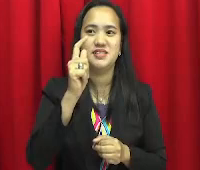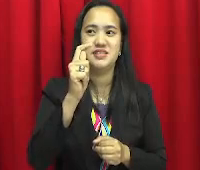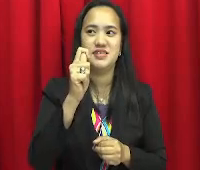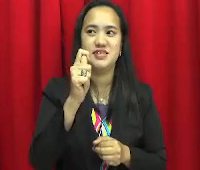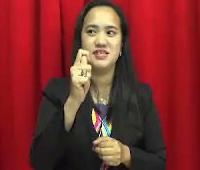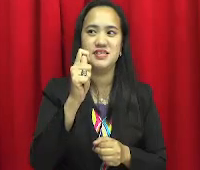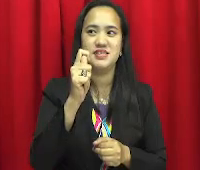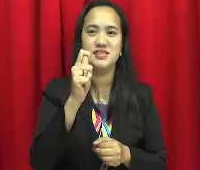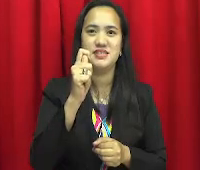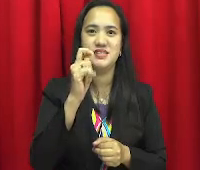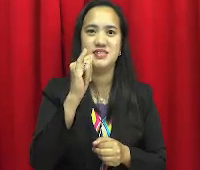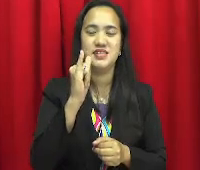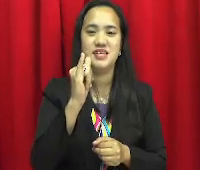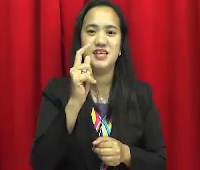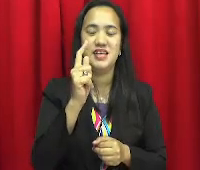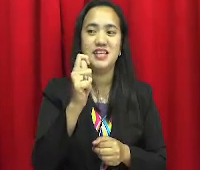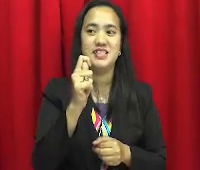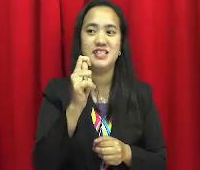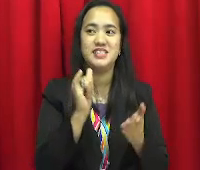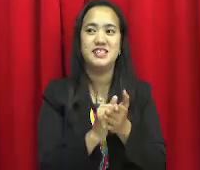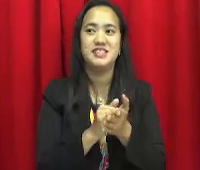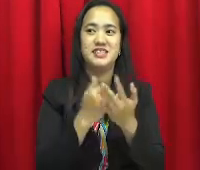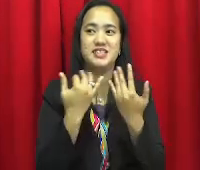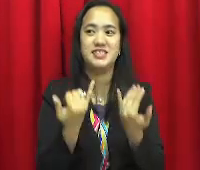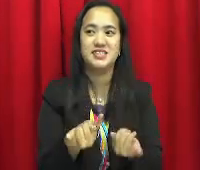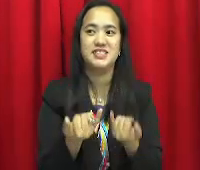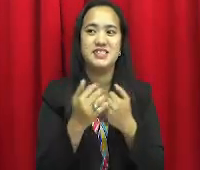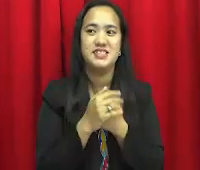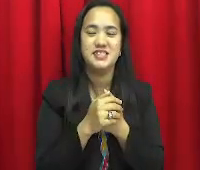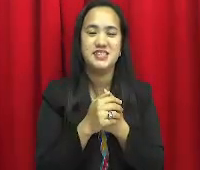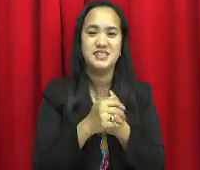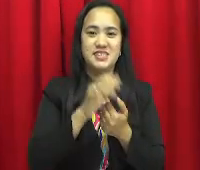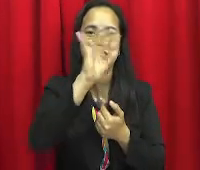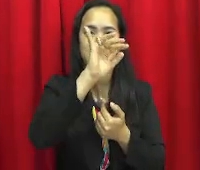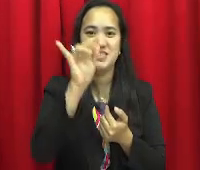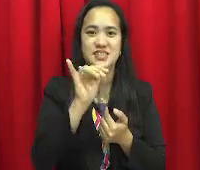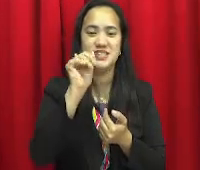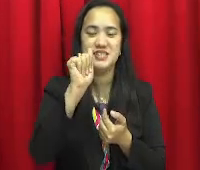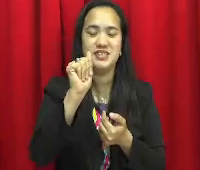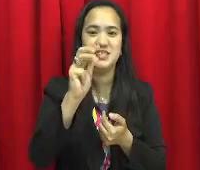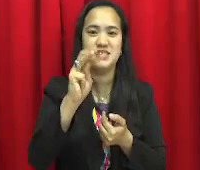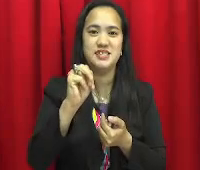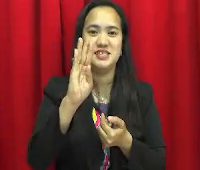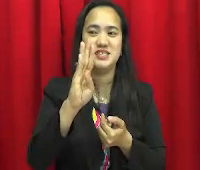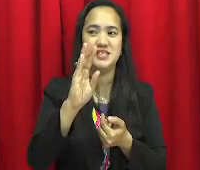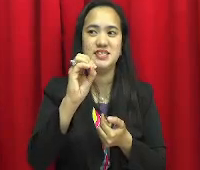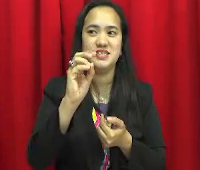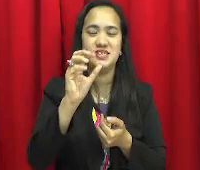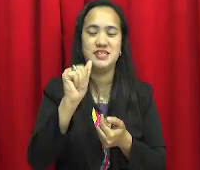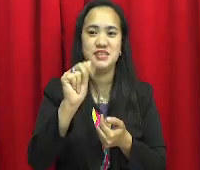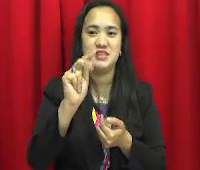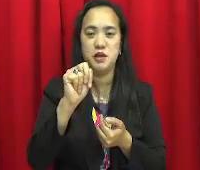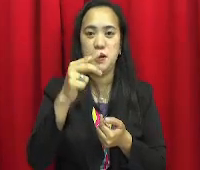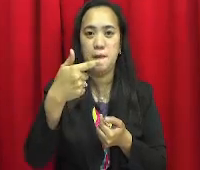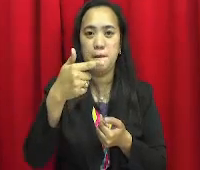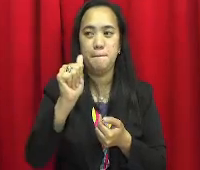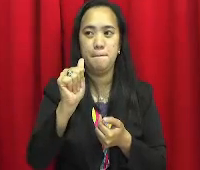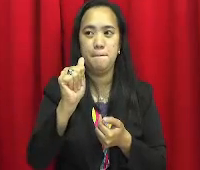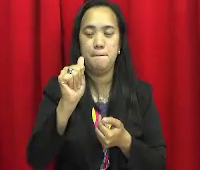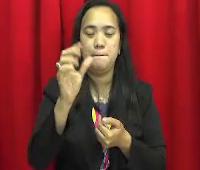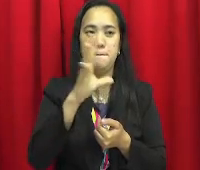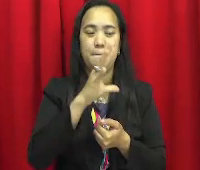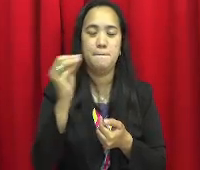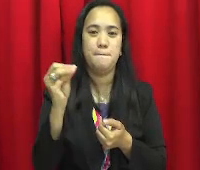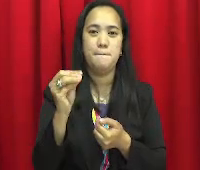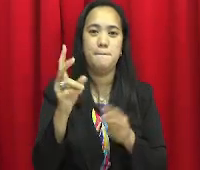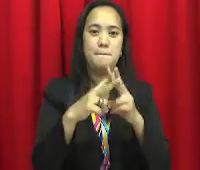Sambuanga habang nasa Cebu siya. Nasa Cebu. Yan ang nasa isip ni Willie, mga kapatid. Ayan, si Sir Willie yan. Alam mo si Willie. Si Father very